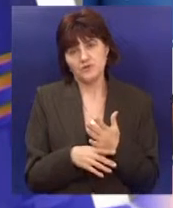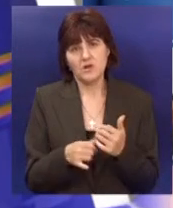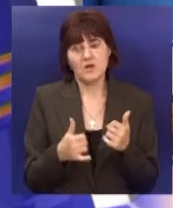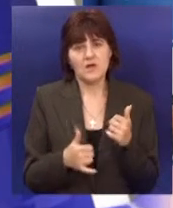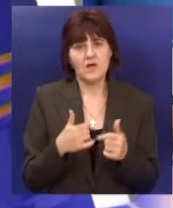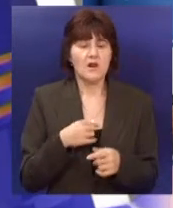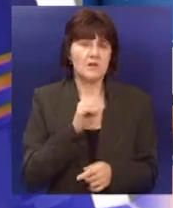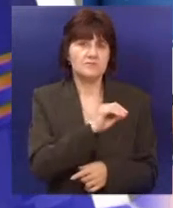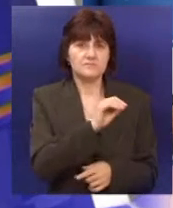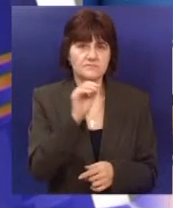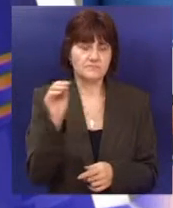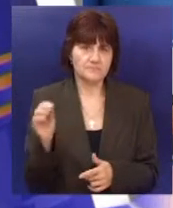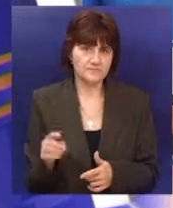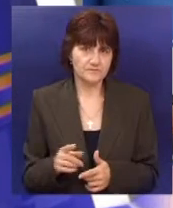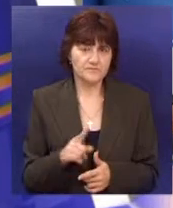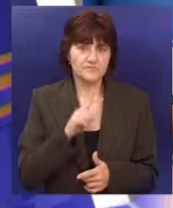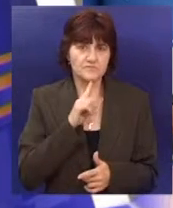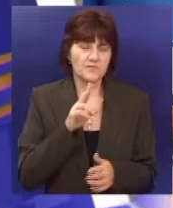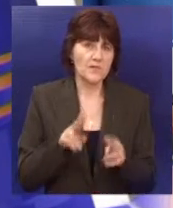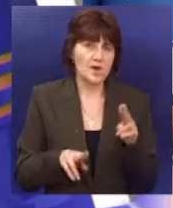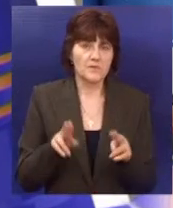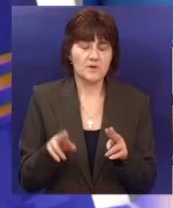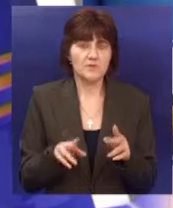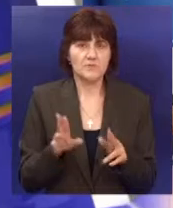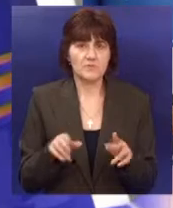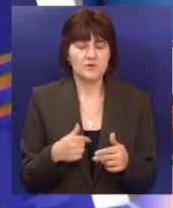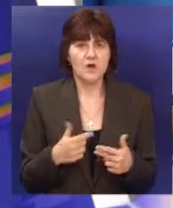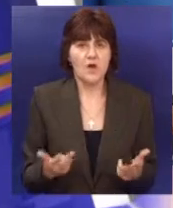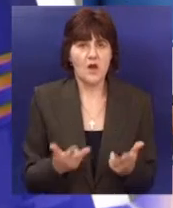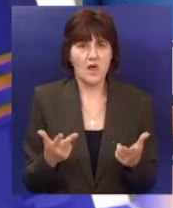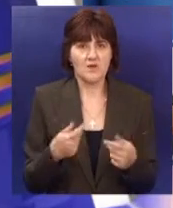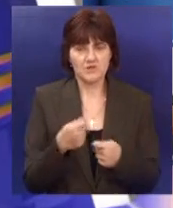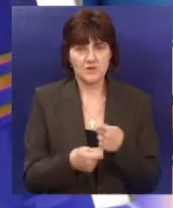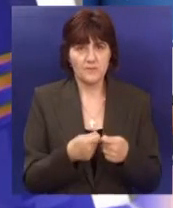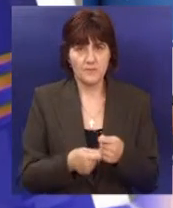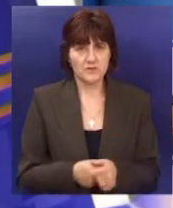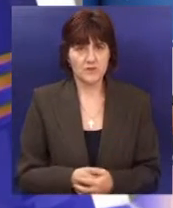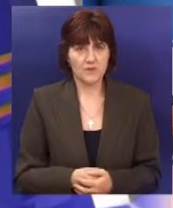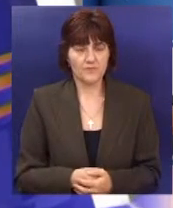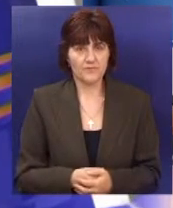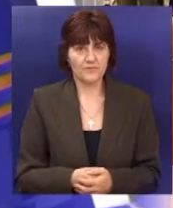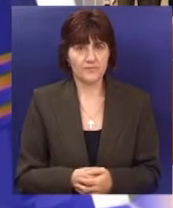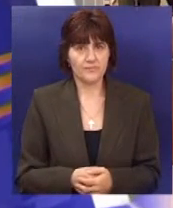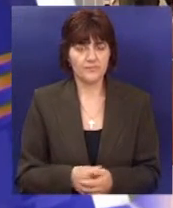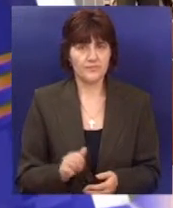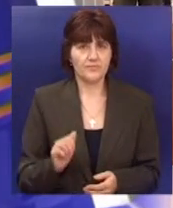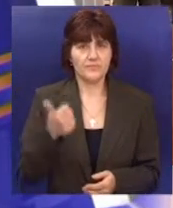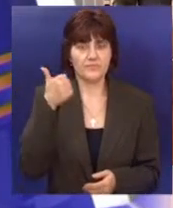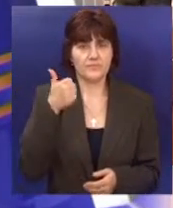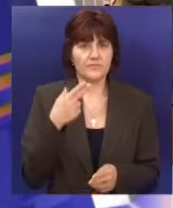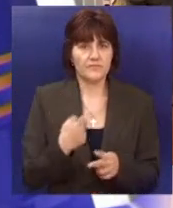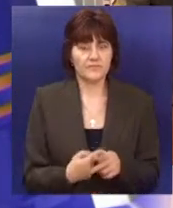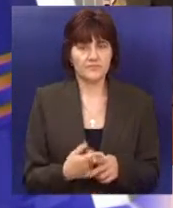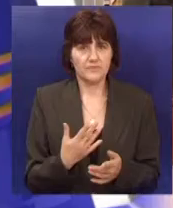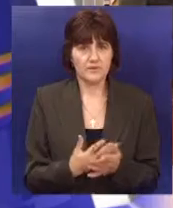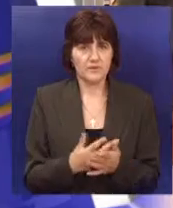ili kada se generalno obraćaju bilo kome kojim na neki način može olakšati posao kojim se bave. Po prvi put